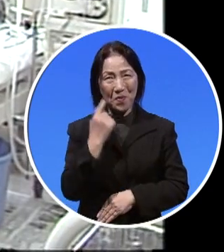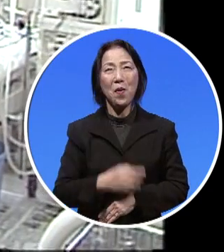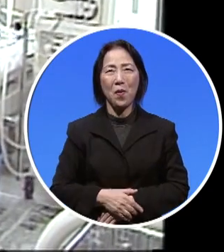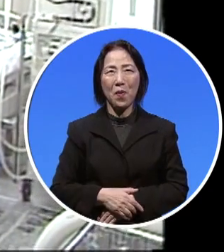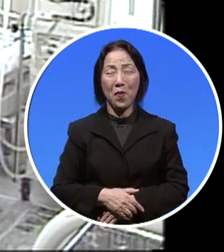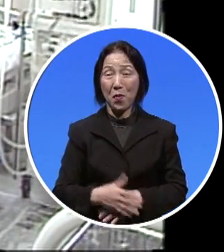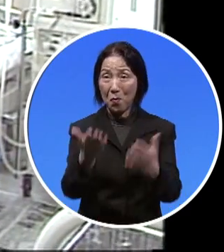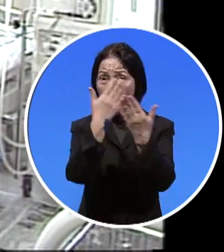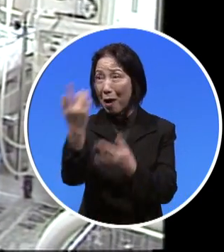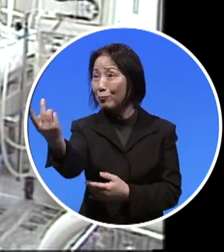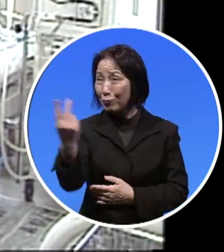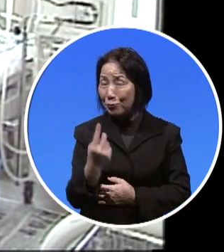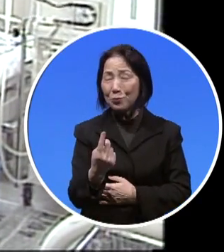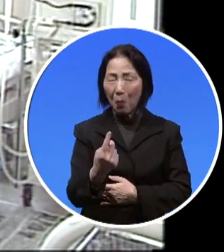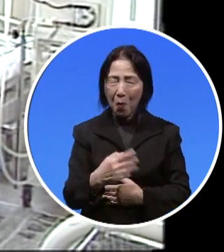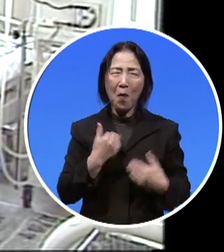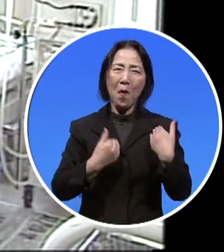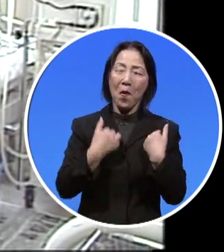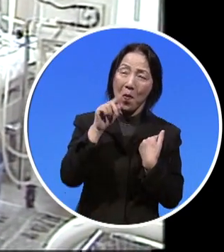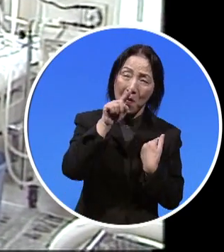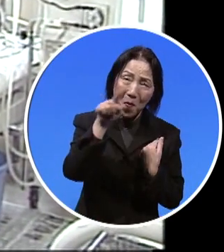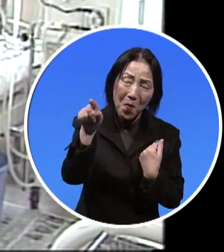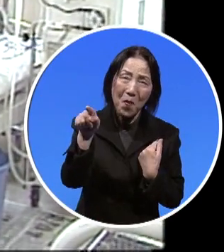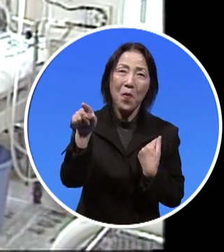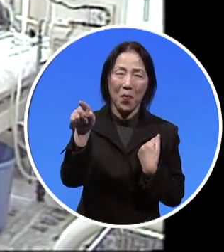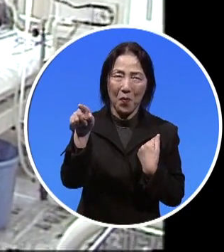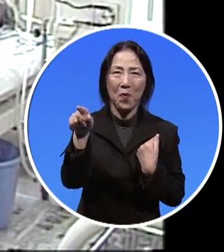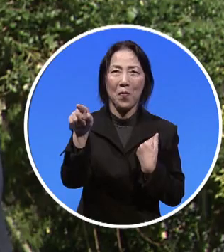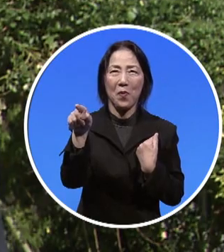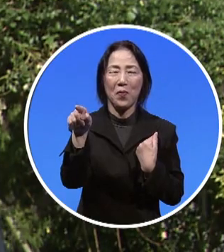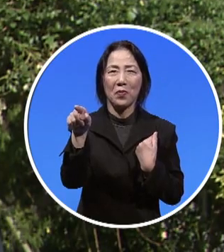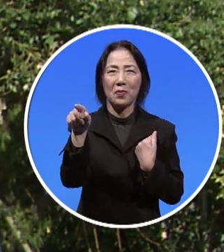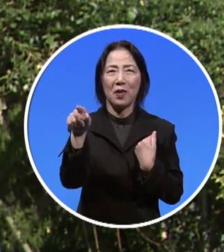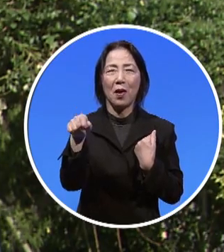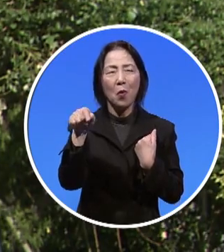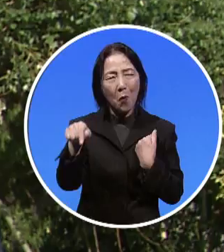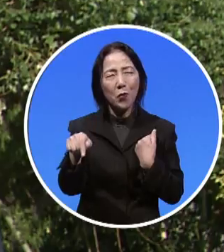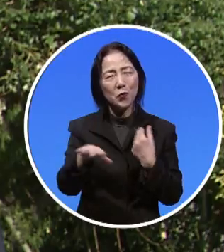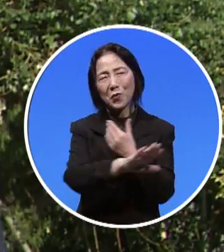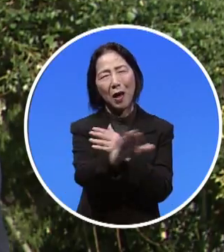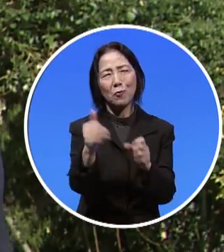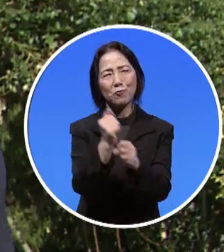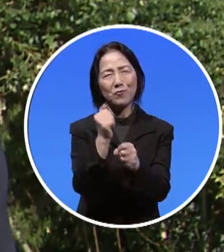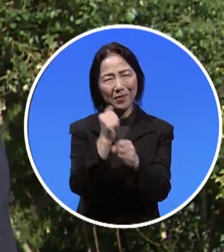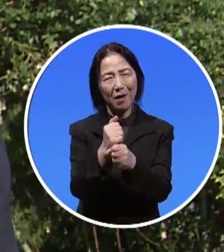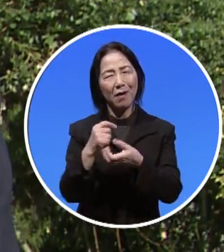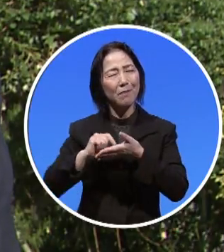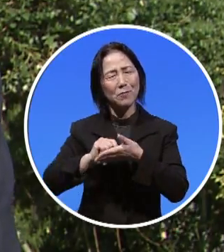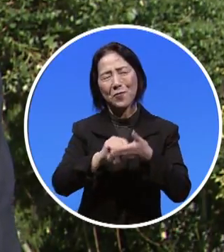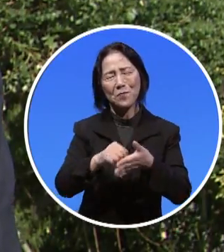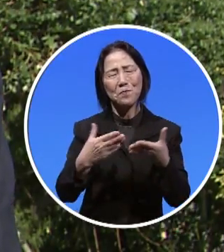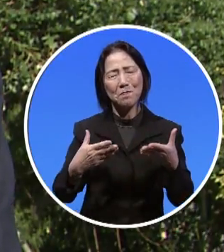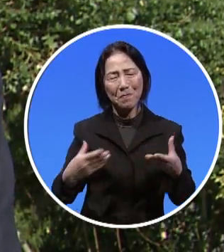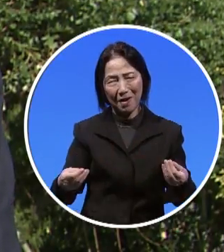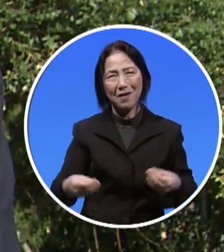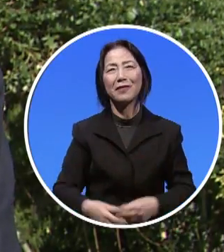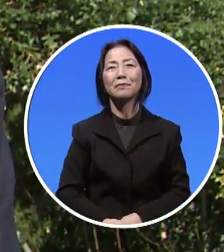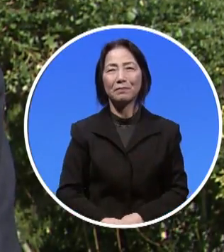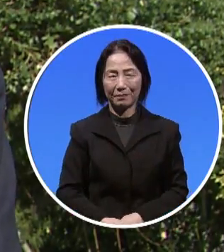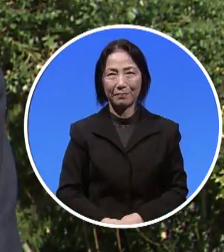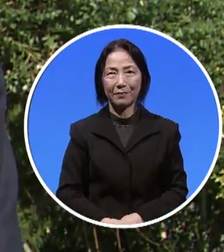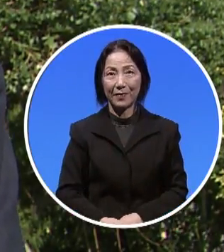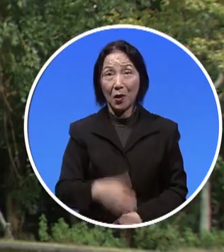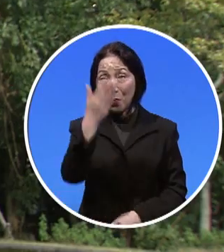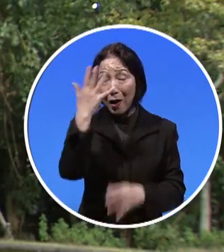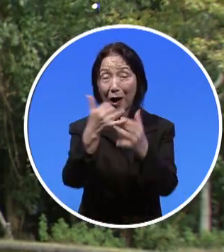ありがたいことでね見てて楽しそうなと言いますかねそういう入れを作れたなぁと思って努力してきましたけど